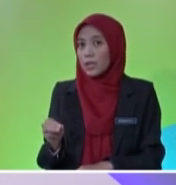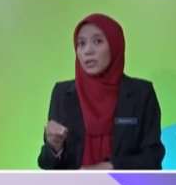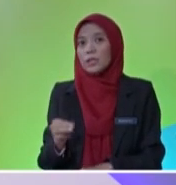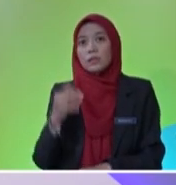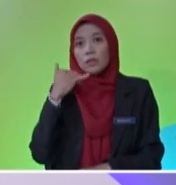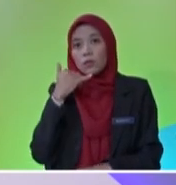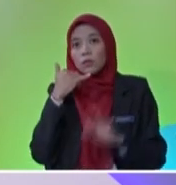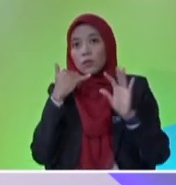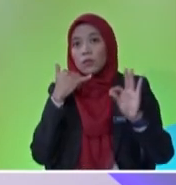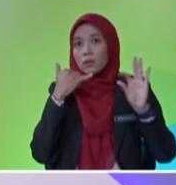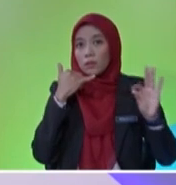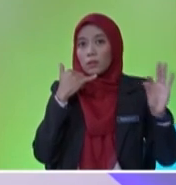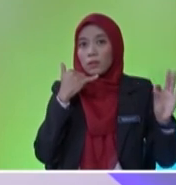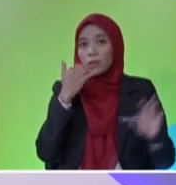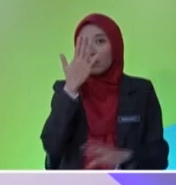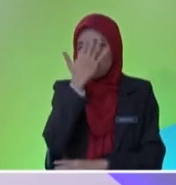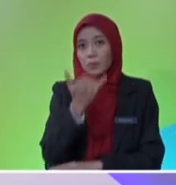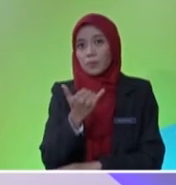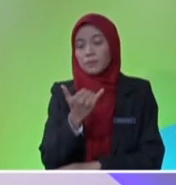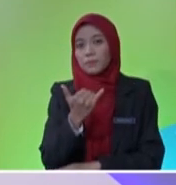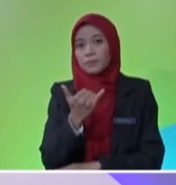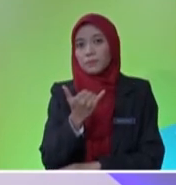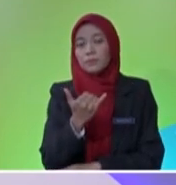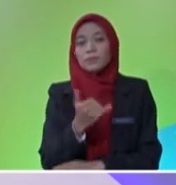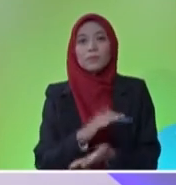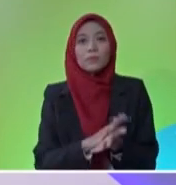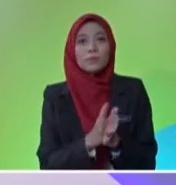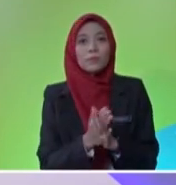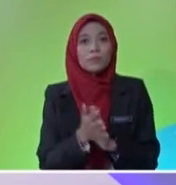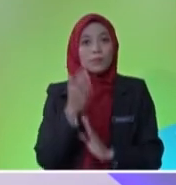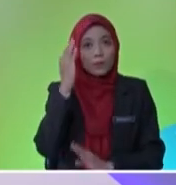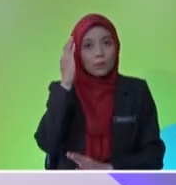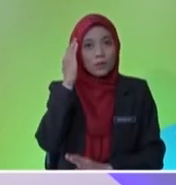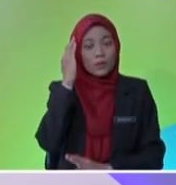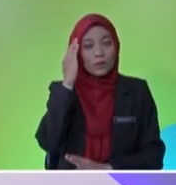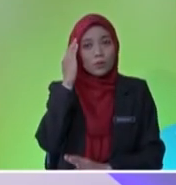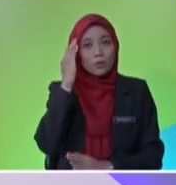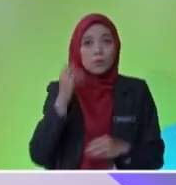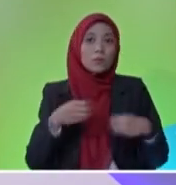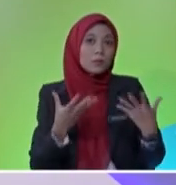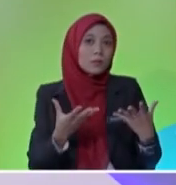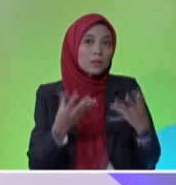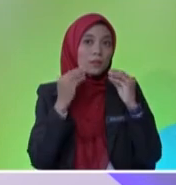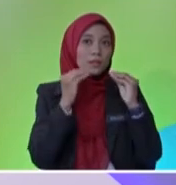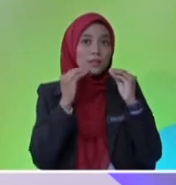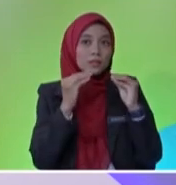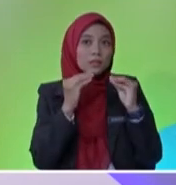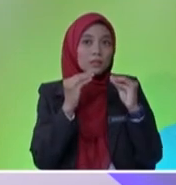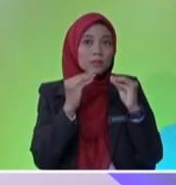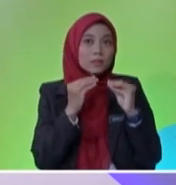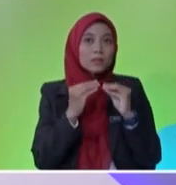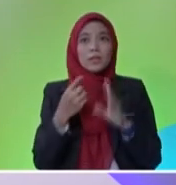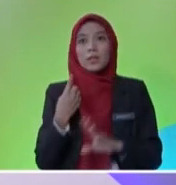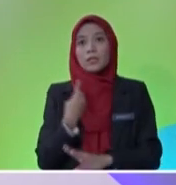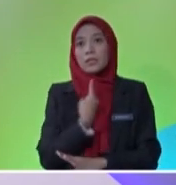sebab kalau mereka tidak tahu itu yang berlaku tadi Seperti yang diterangkan oleh murid-murid adalah Macam mane kitanya aja baik kita buat